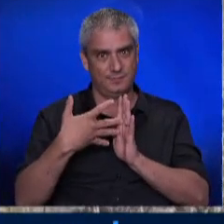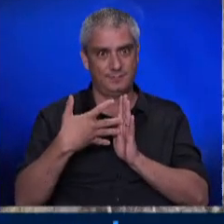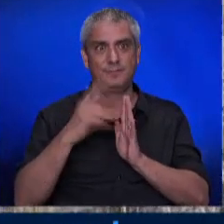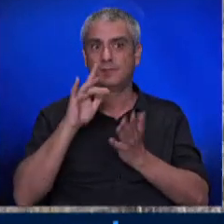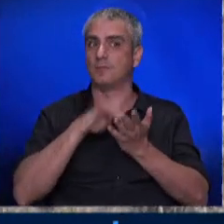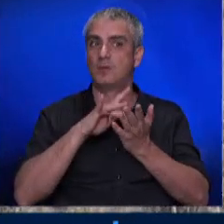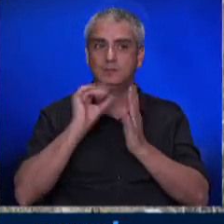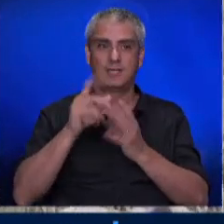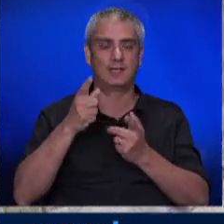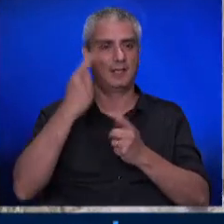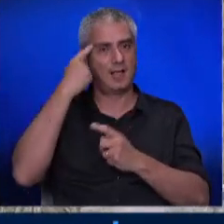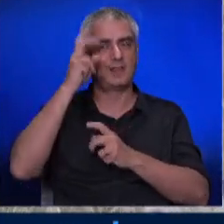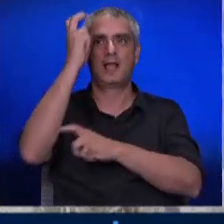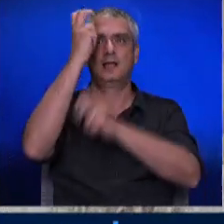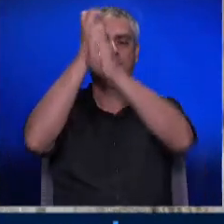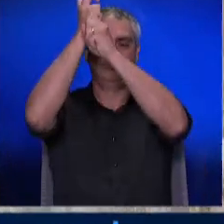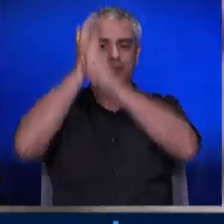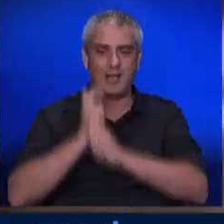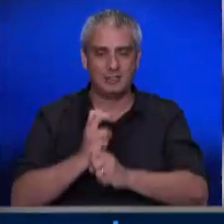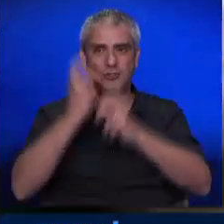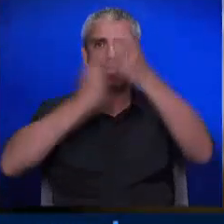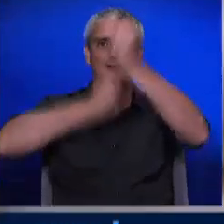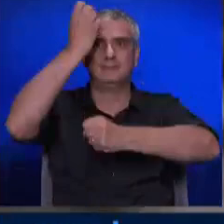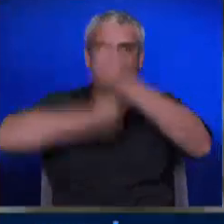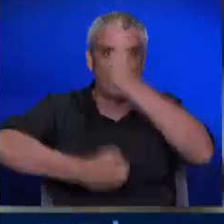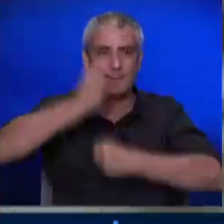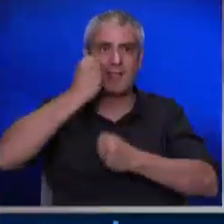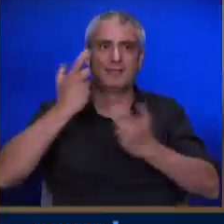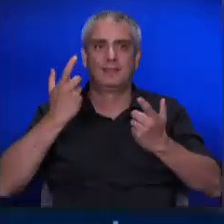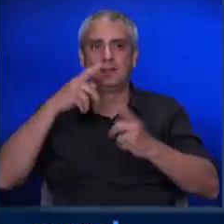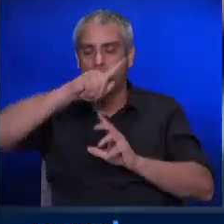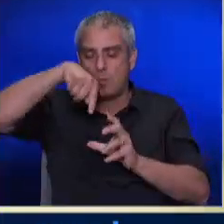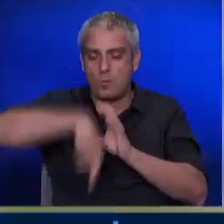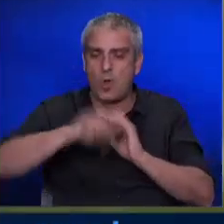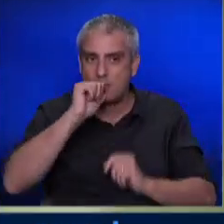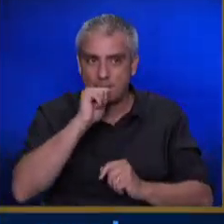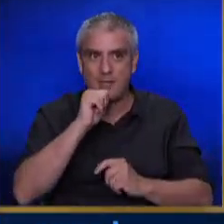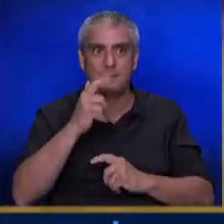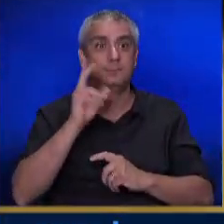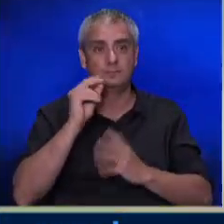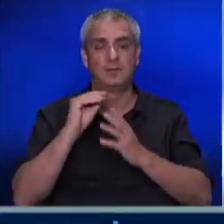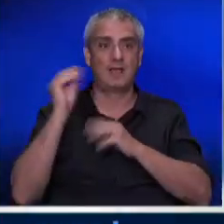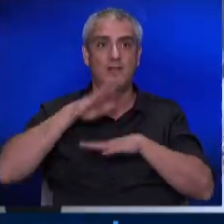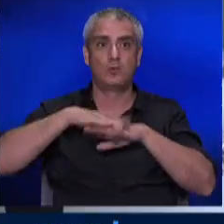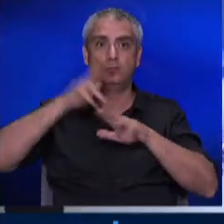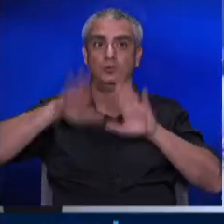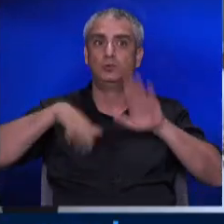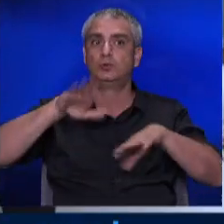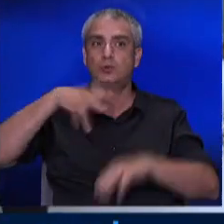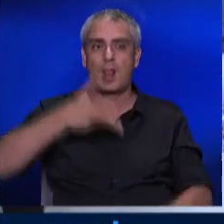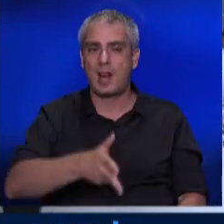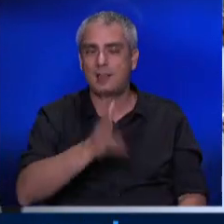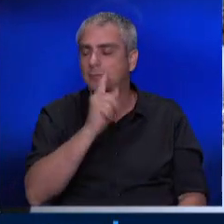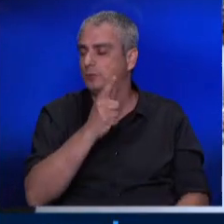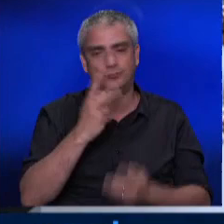מקומות שצריך בהם ידע בגלישה, בסנפלינג, בורות מים. לשם כך הבאנו לפה צוללנים. יש פה סריקות